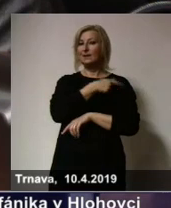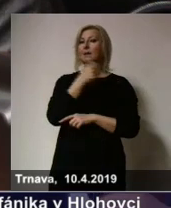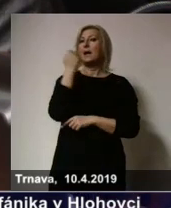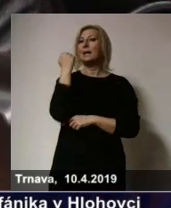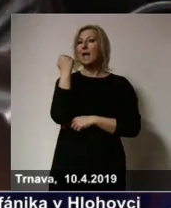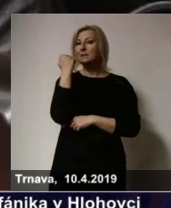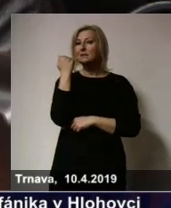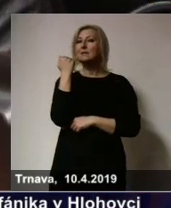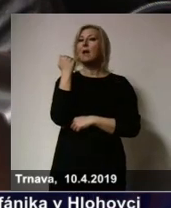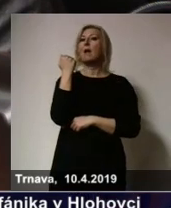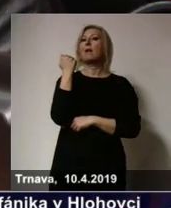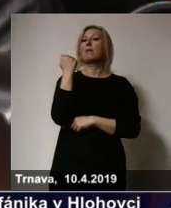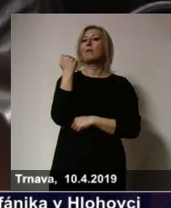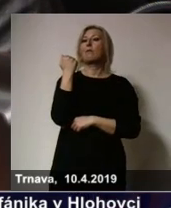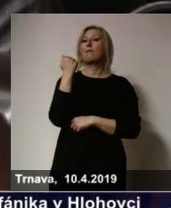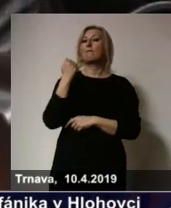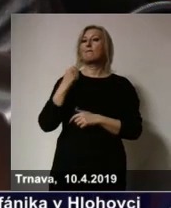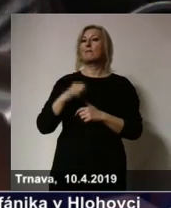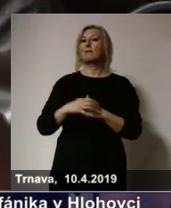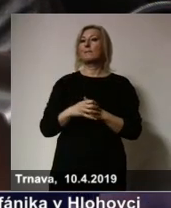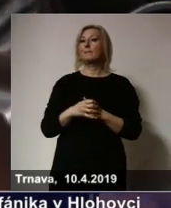riaditeľky a riaditeľov,